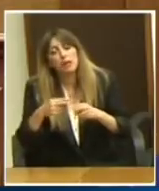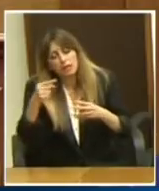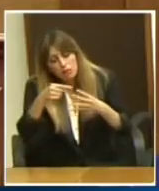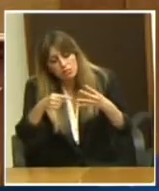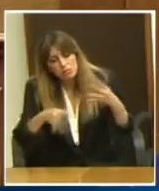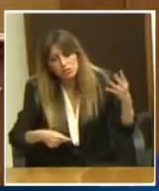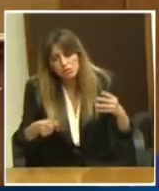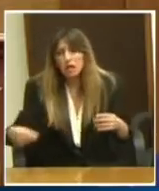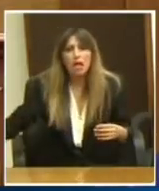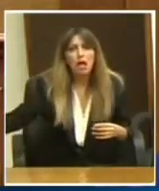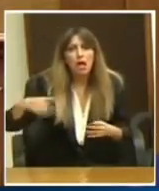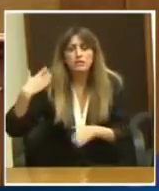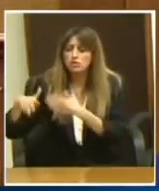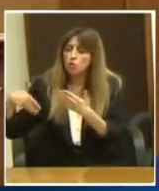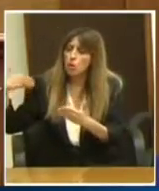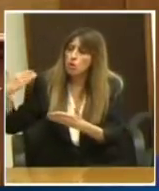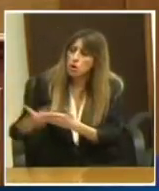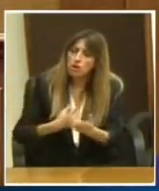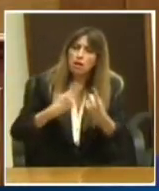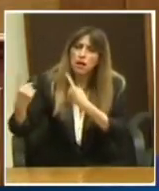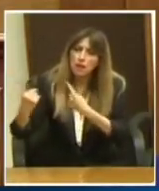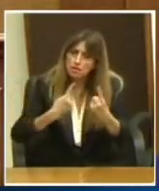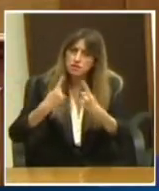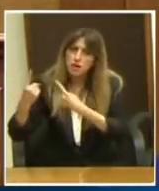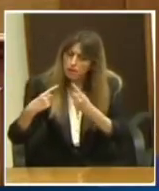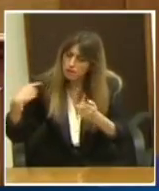διαπραγματεύεστε, καταφέρατε ποτέ να τα εξασφαλίσετε αυτά?